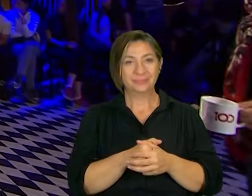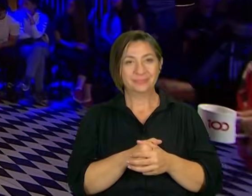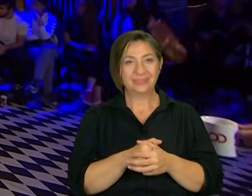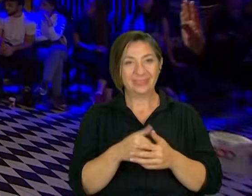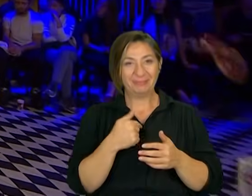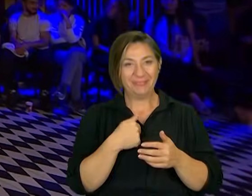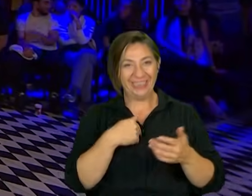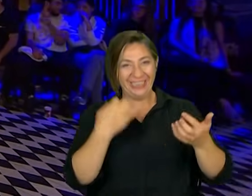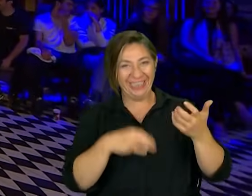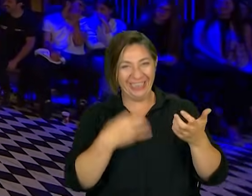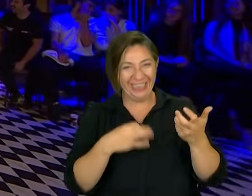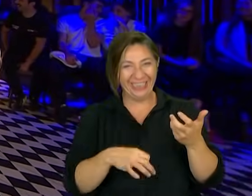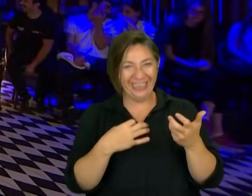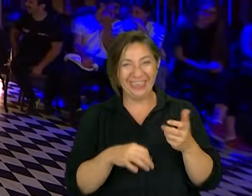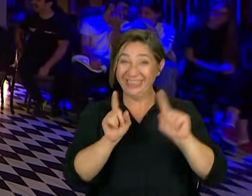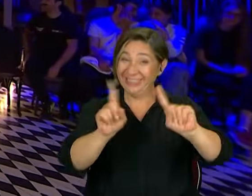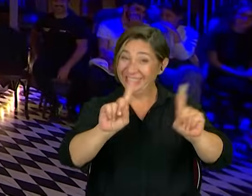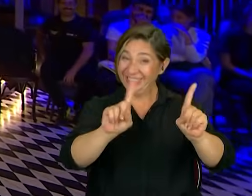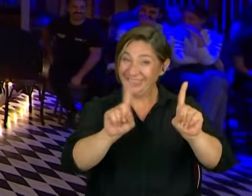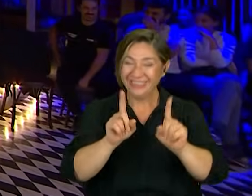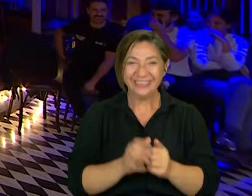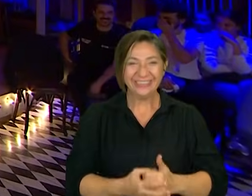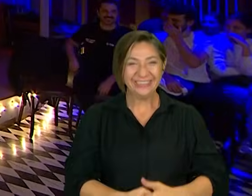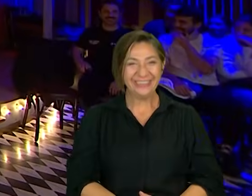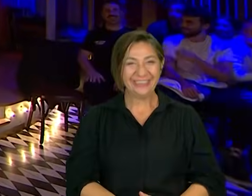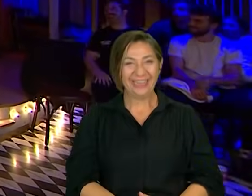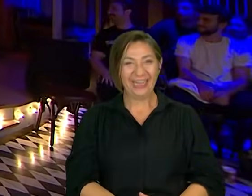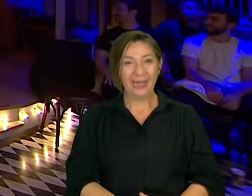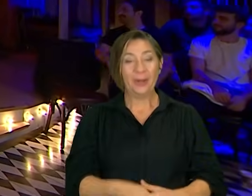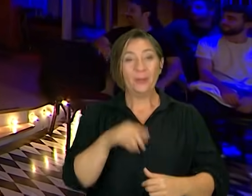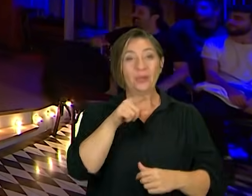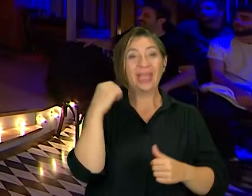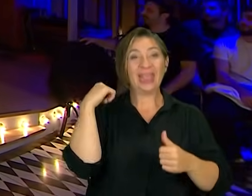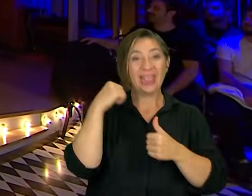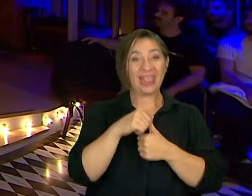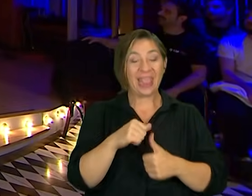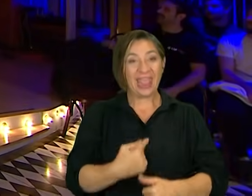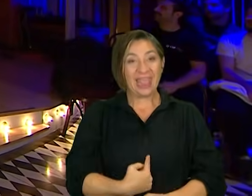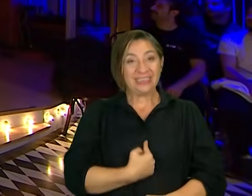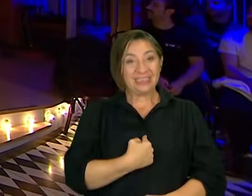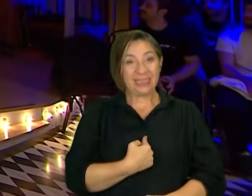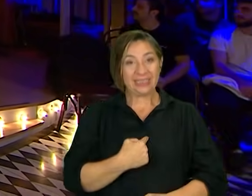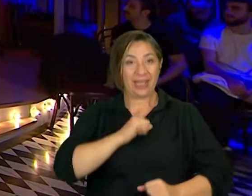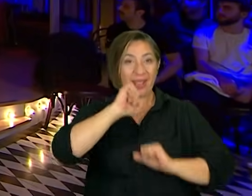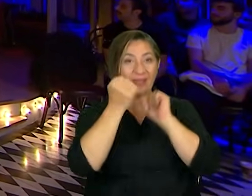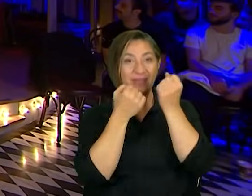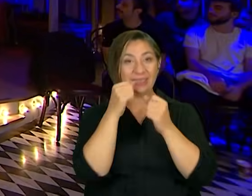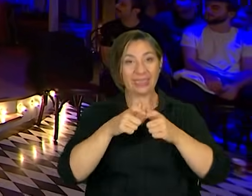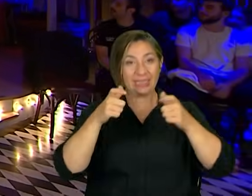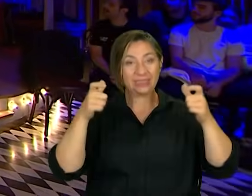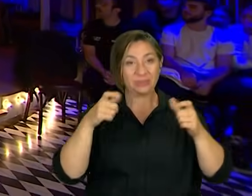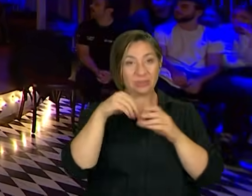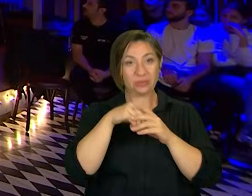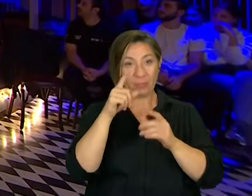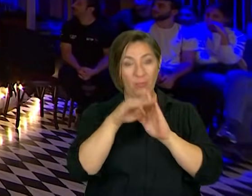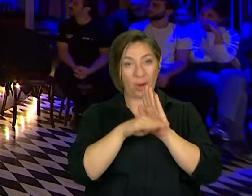Bana mı denk geldi? Sakın ha. Sakın ha. Burada da yine hislerimiz ve reflekslerimizi geliştirmek için bir